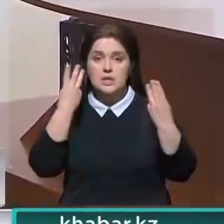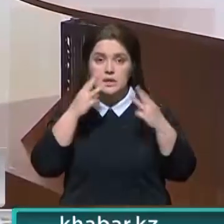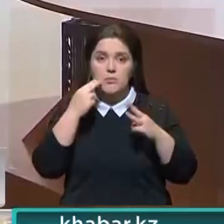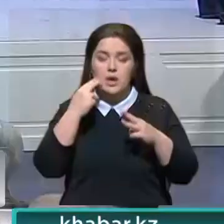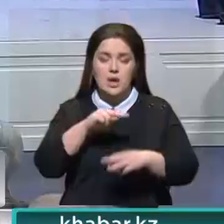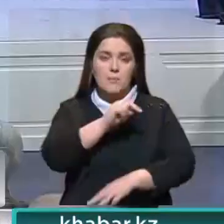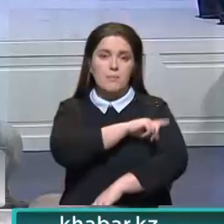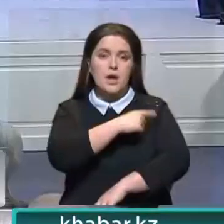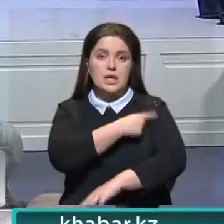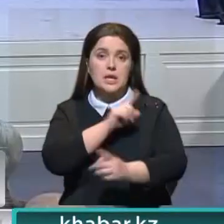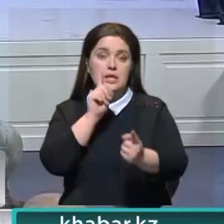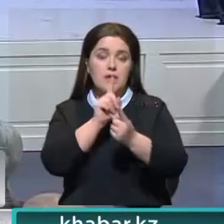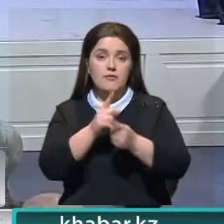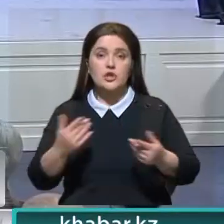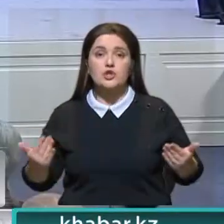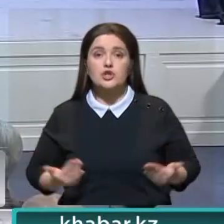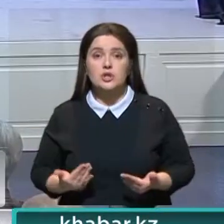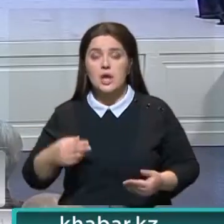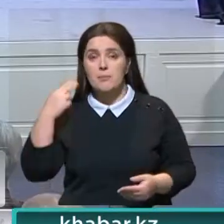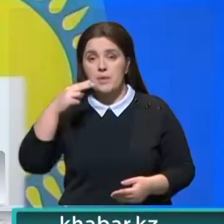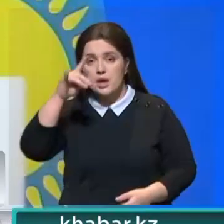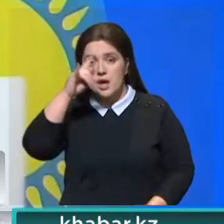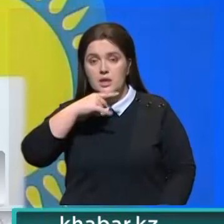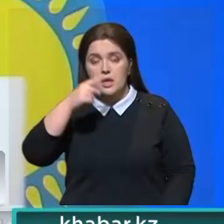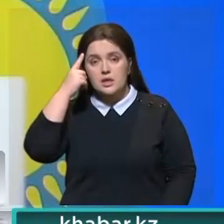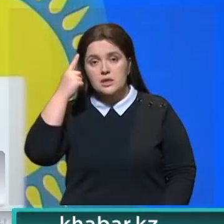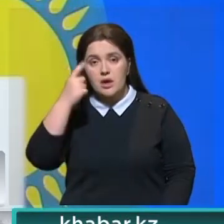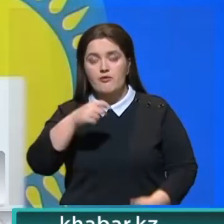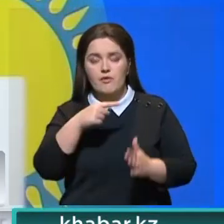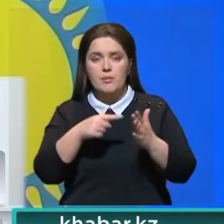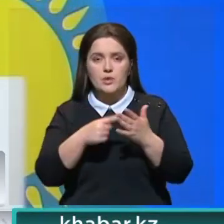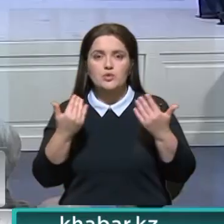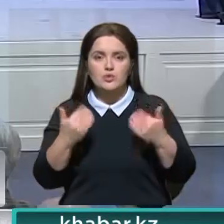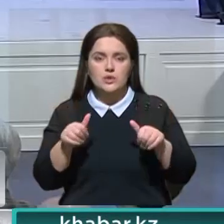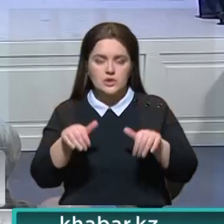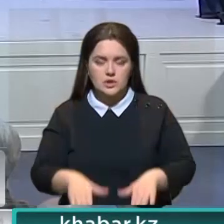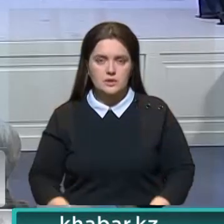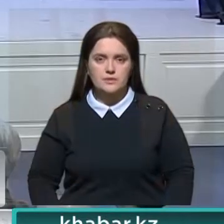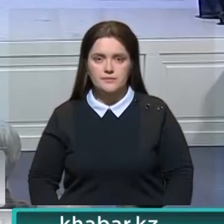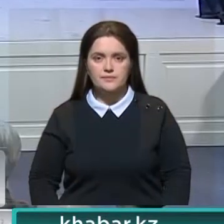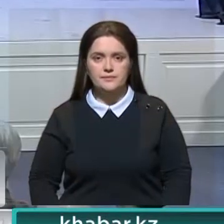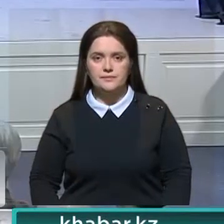качественной больницы. На встрече с жителями президент Казахстана заявил – вопрос уже решается.